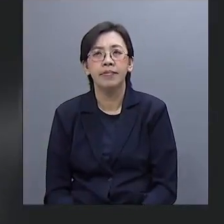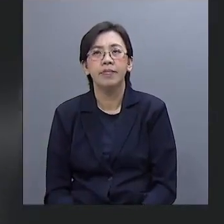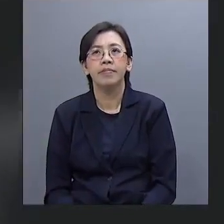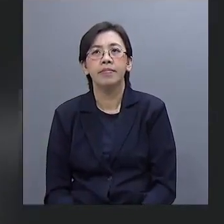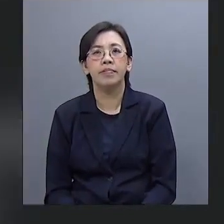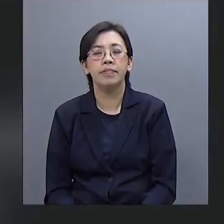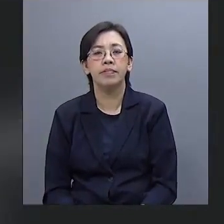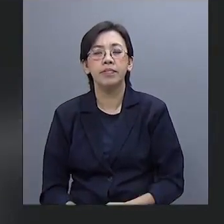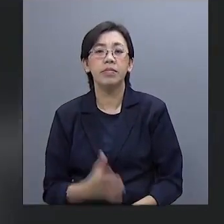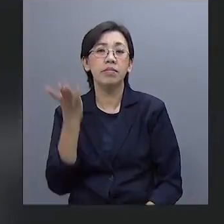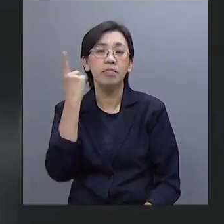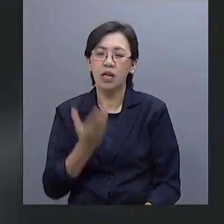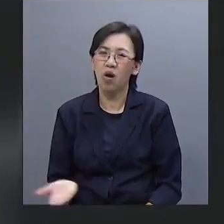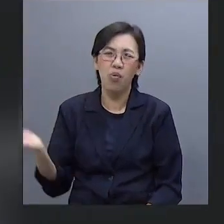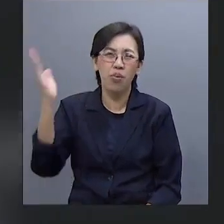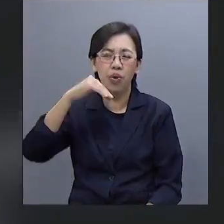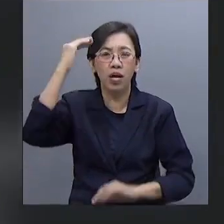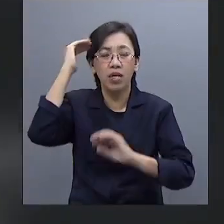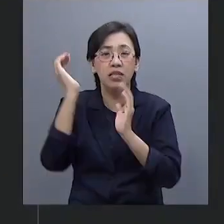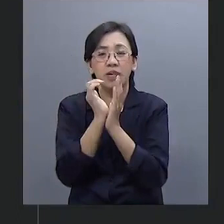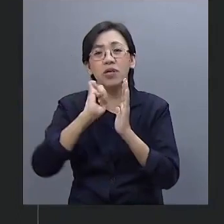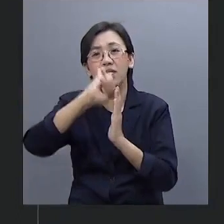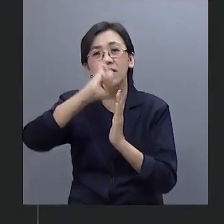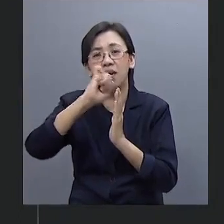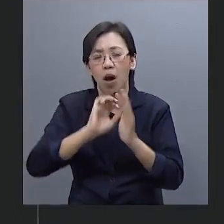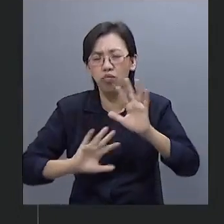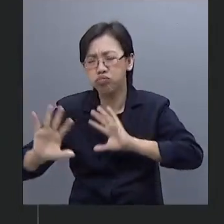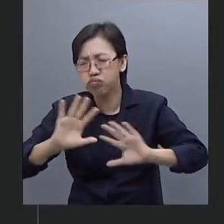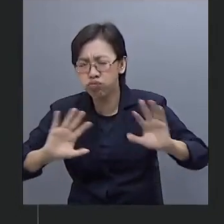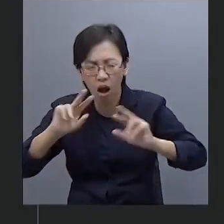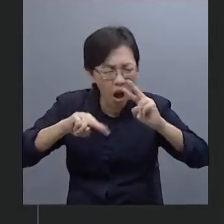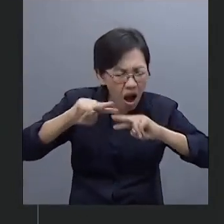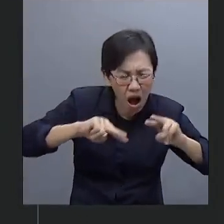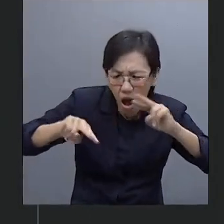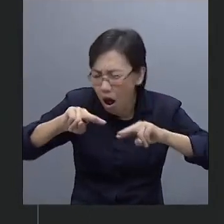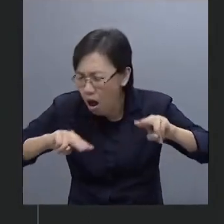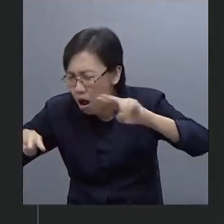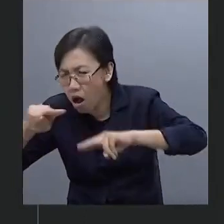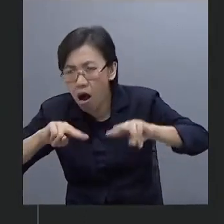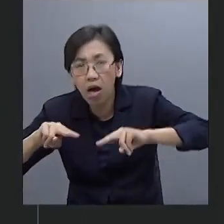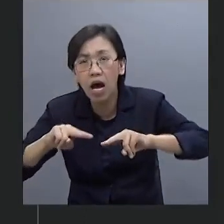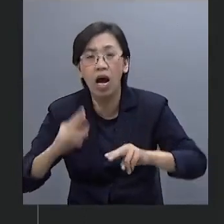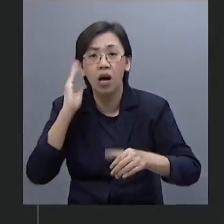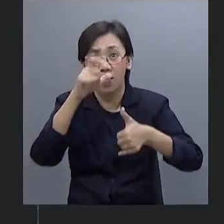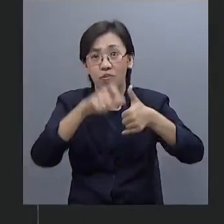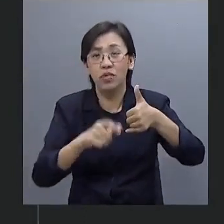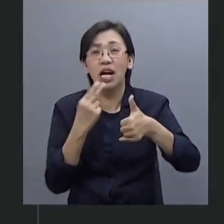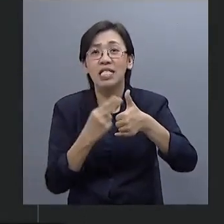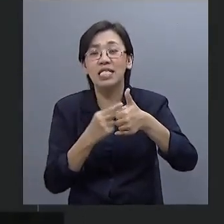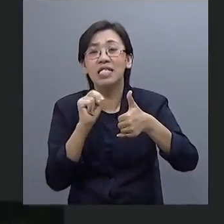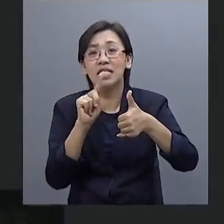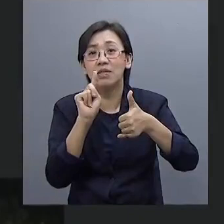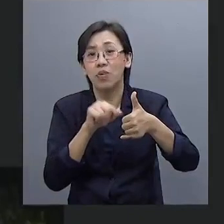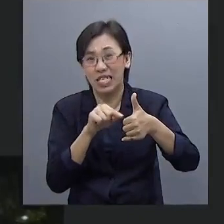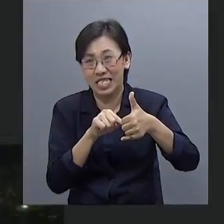ตลอดทั้งวันเมื่อวานนี้ค่ะตำรวจภูธรจังหวัดเชียงใหม่กระจายกำลังออกค้นหานายณัฐพลผันพดุงทรั